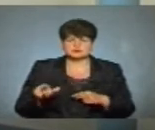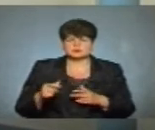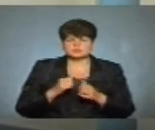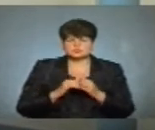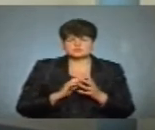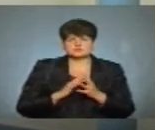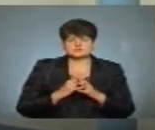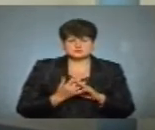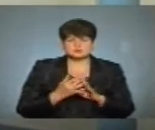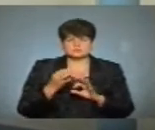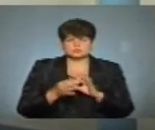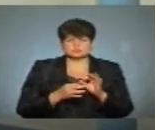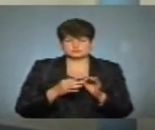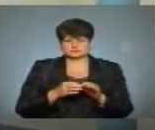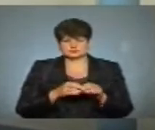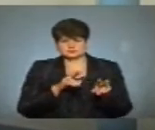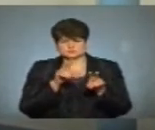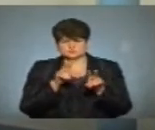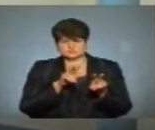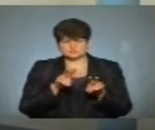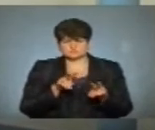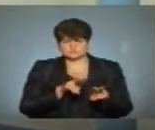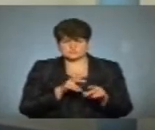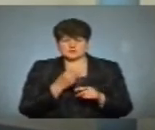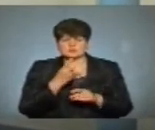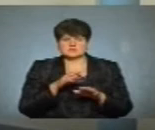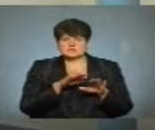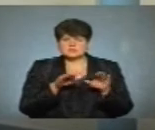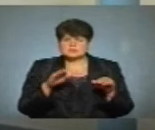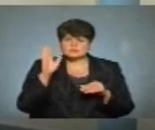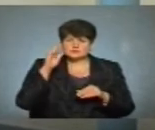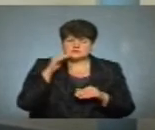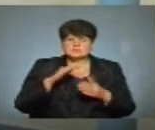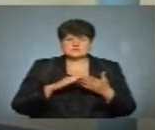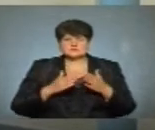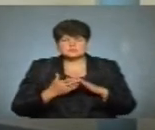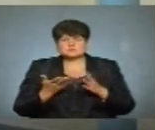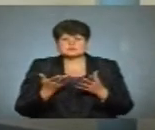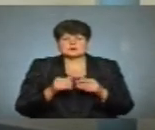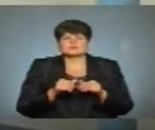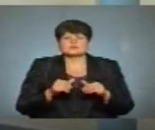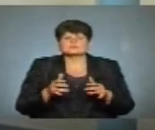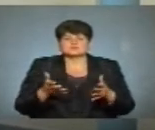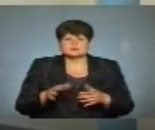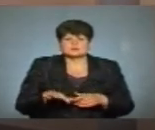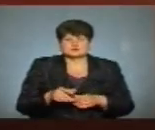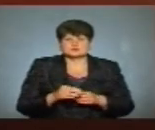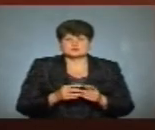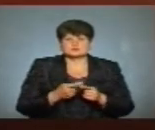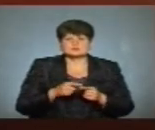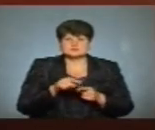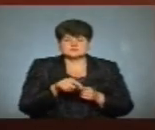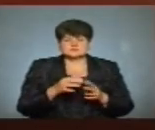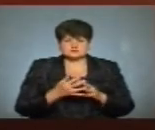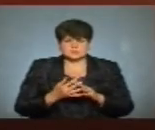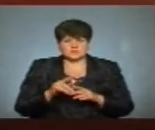в добовому режимі чергують, спостерігають за рівнями води і спостерігають за ситуацією, яка за її розвитком на території цих сіл. Чи